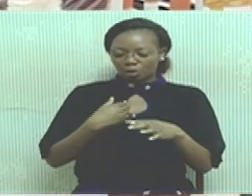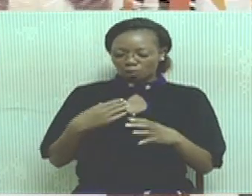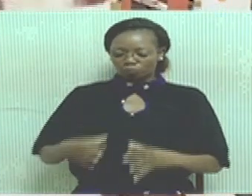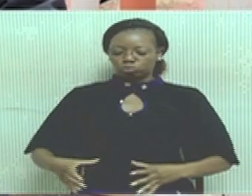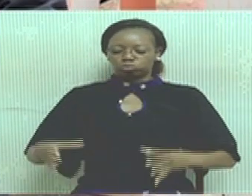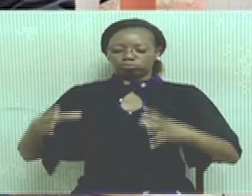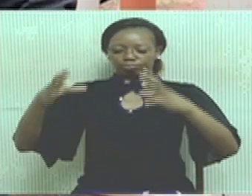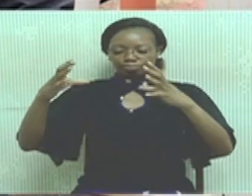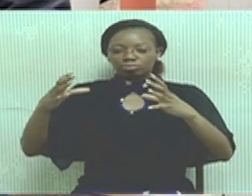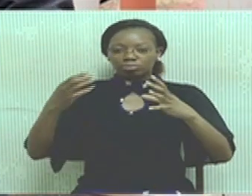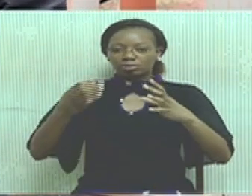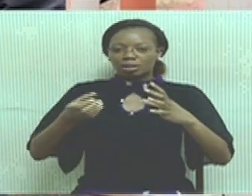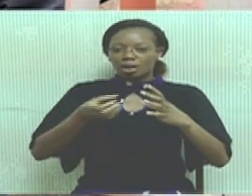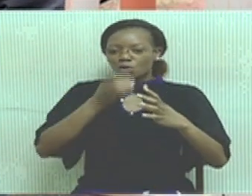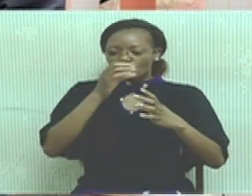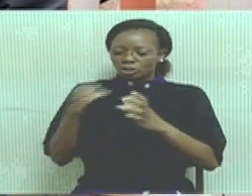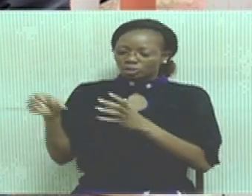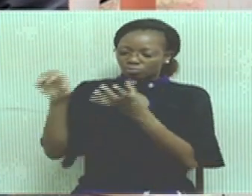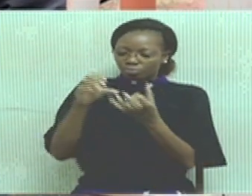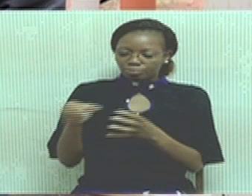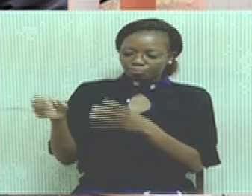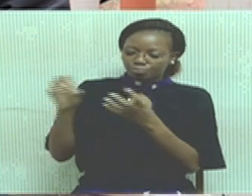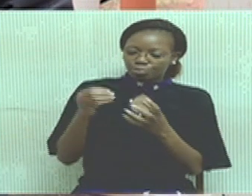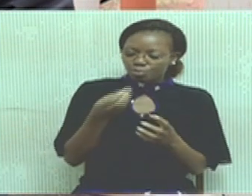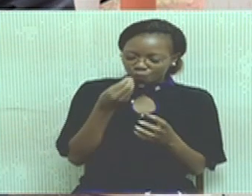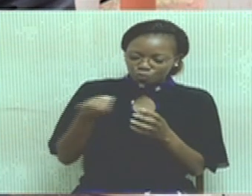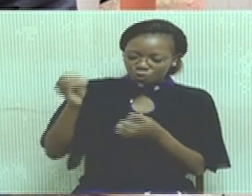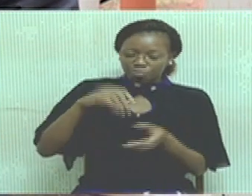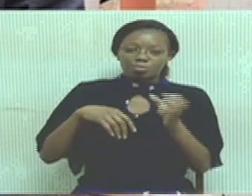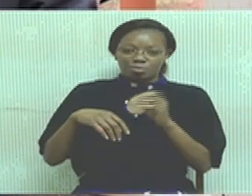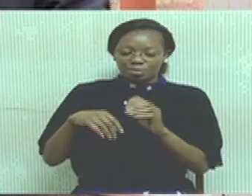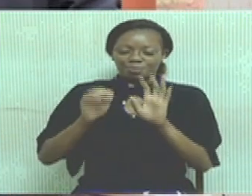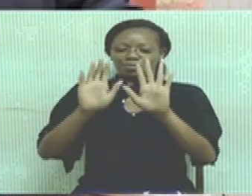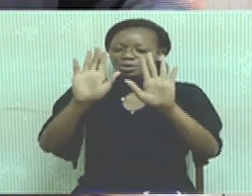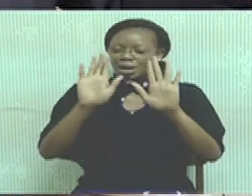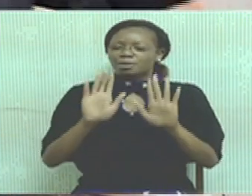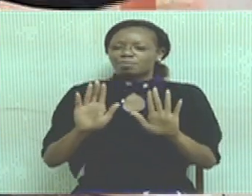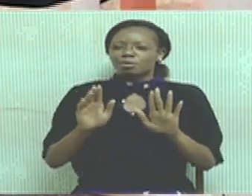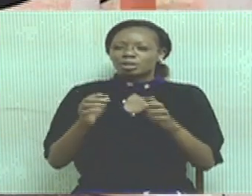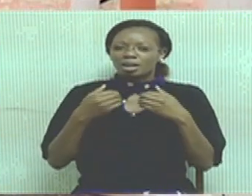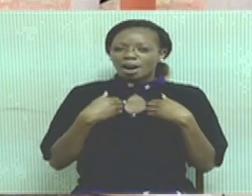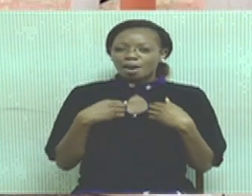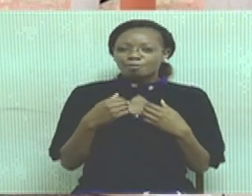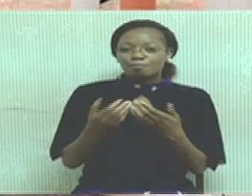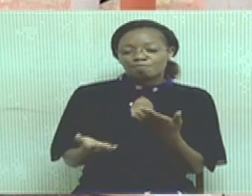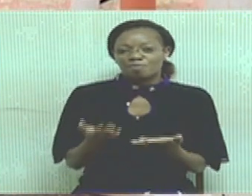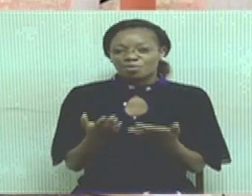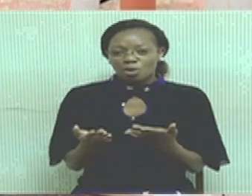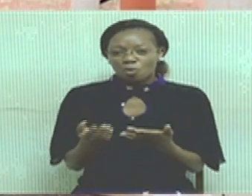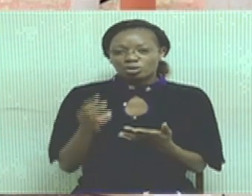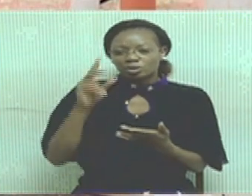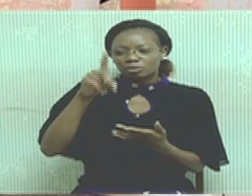Kiwa umeweka kwa greenhouse, lazima uwe na pollinators. Unaweza tumia blower, ndio unaona hii greenhouse iko na